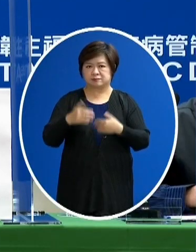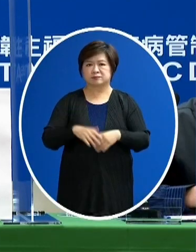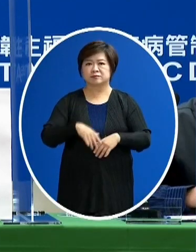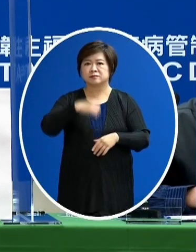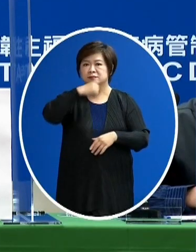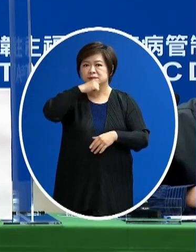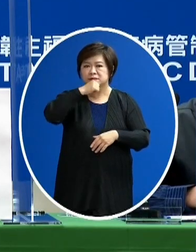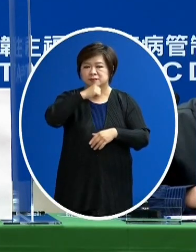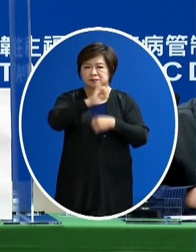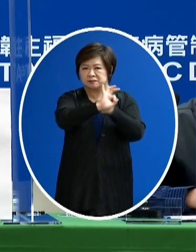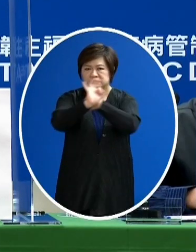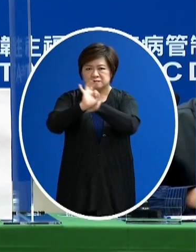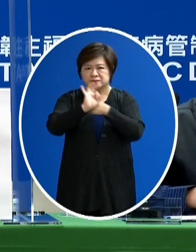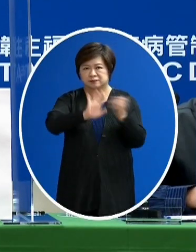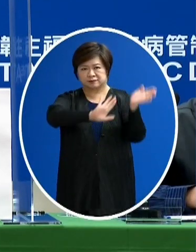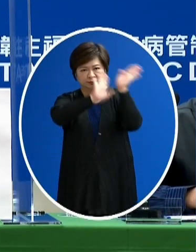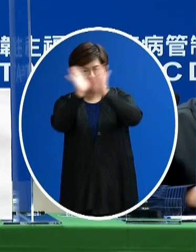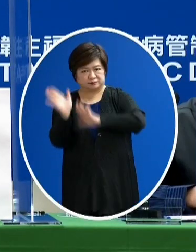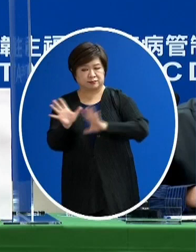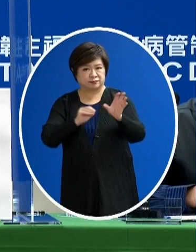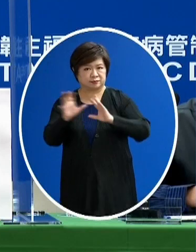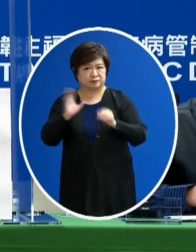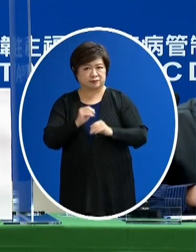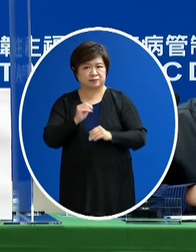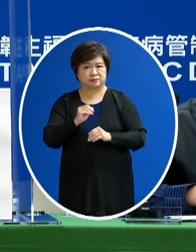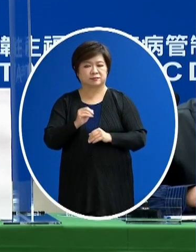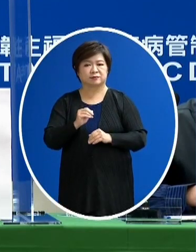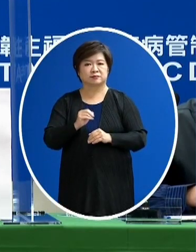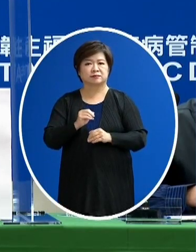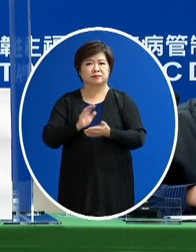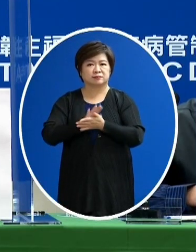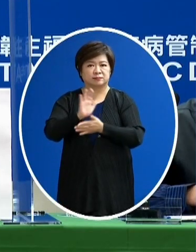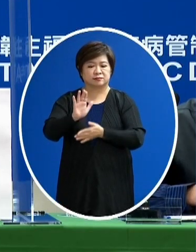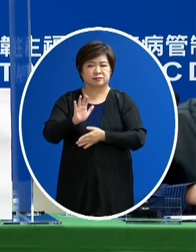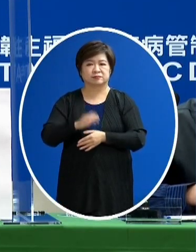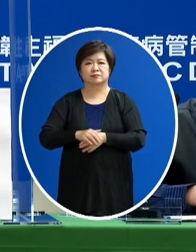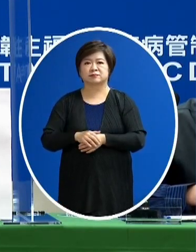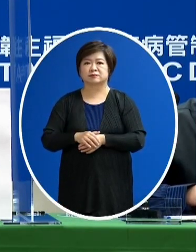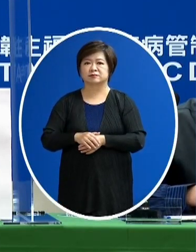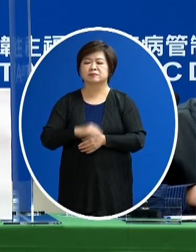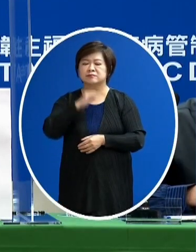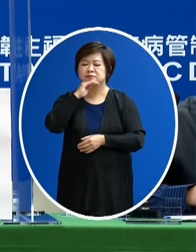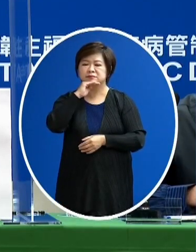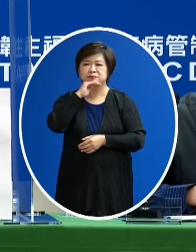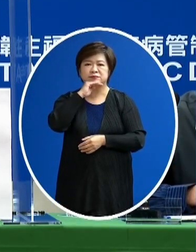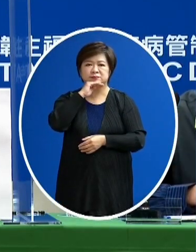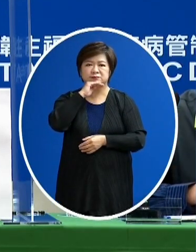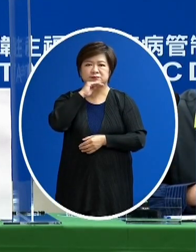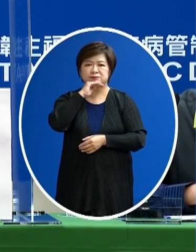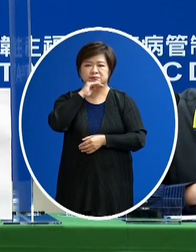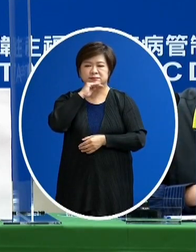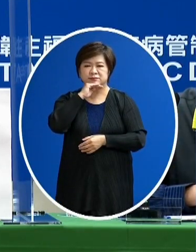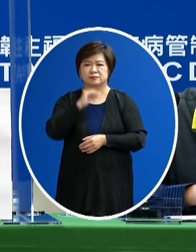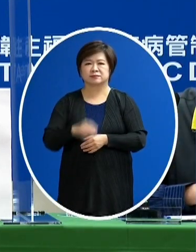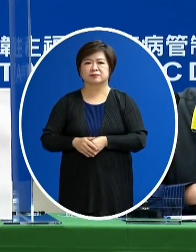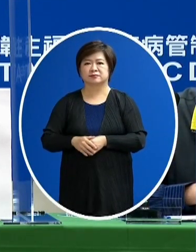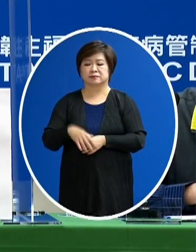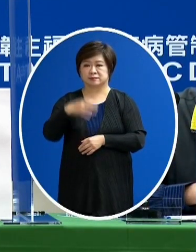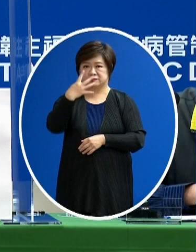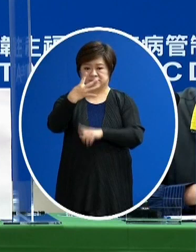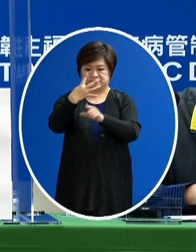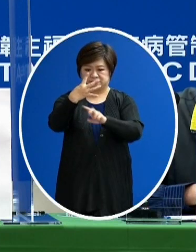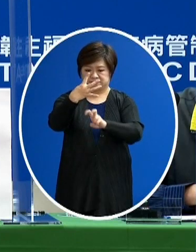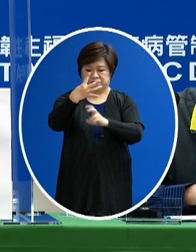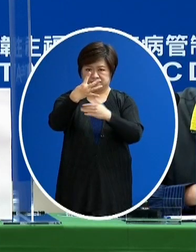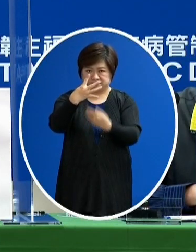讲讲，让我们就应该听他随便讲讲嘛。所以但是现在我们要追究到底啊，所以这个薛政次要不要负责，你对于你这样一个随便